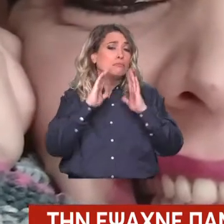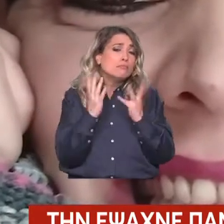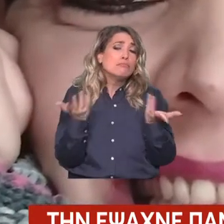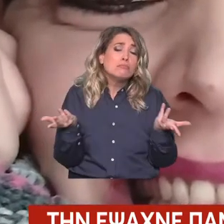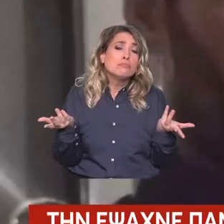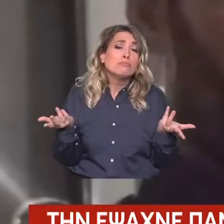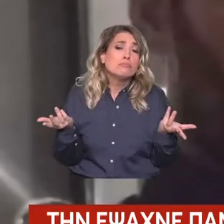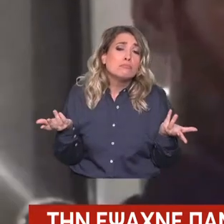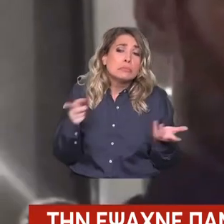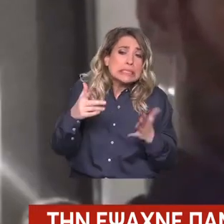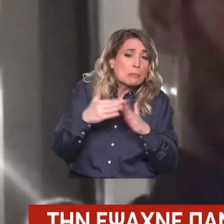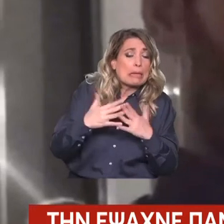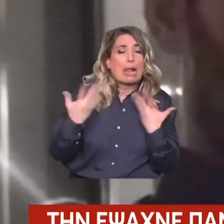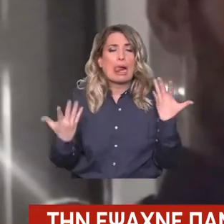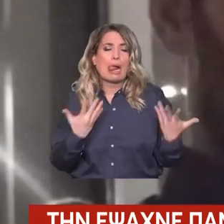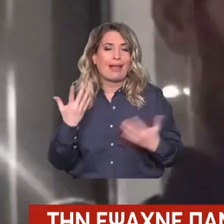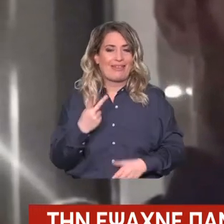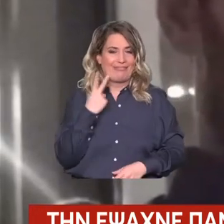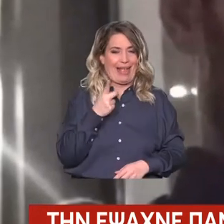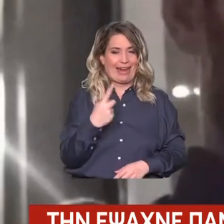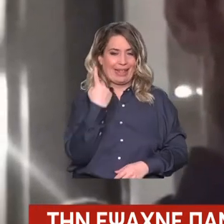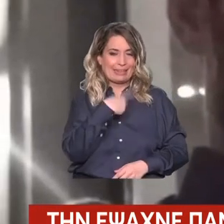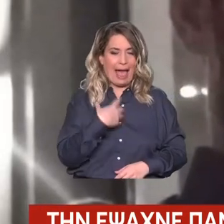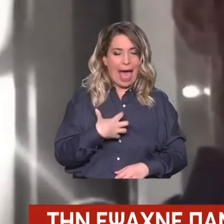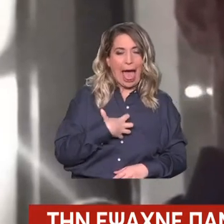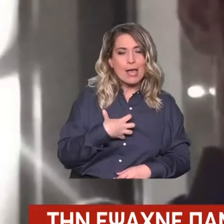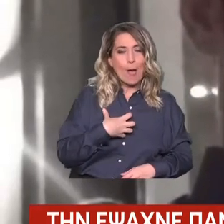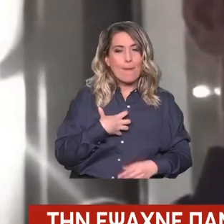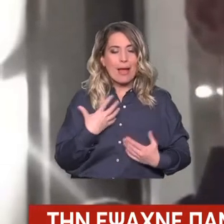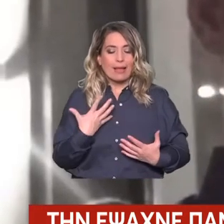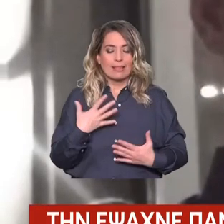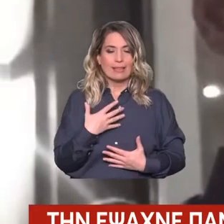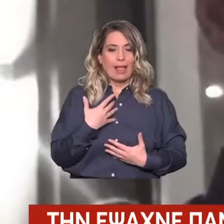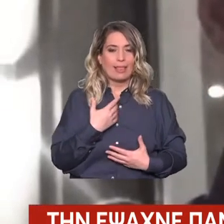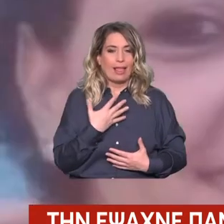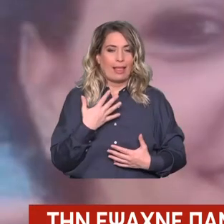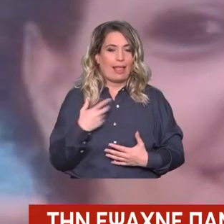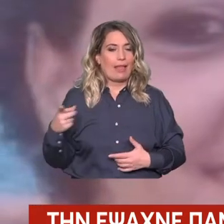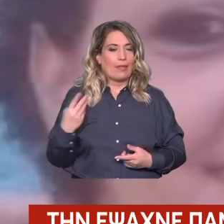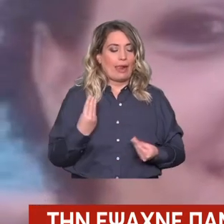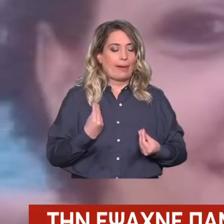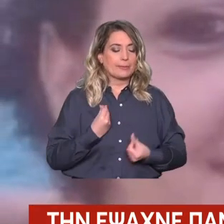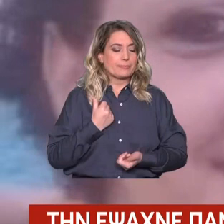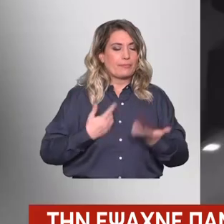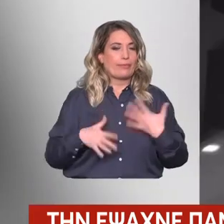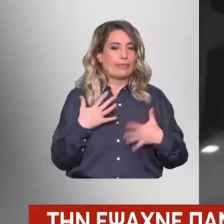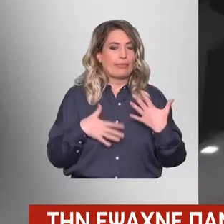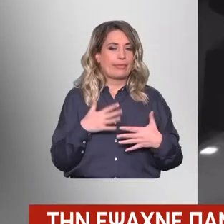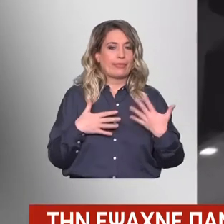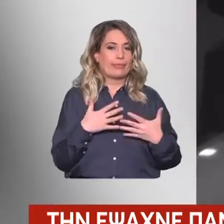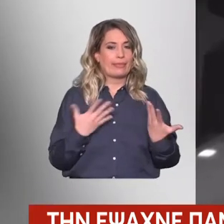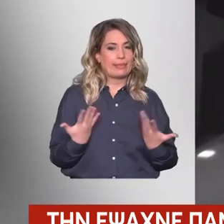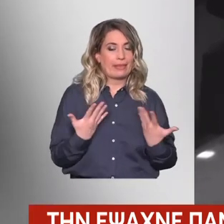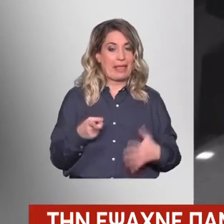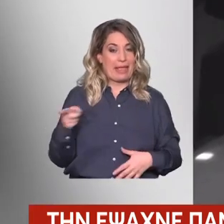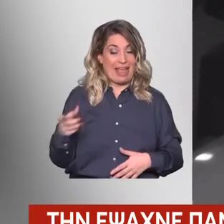ότι είναι στο σπίτι. Δείχνει αγχωμένος και θορυβημένος, αλλά για κάποιον ανεξήγητο λόγο δεν θέλει να εκδοθεί missing alert. Αυτό